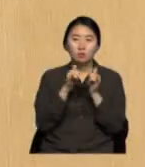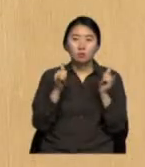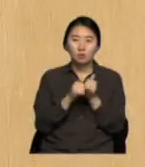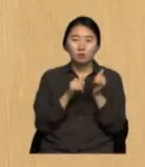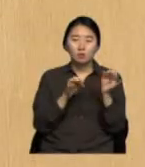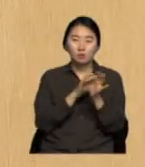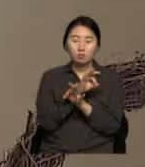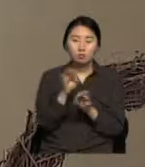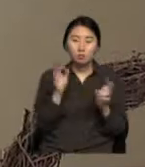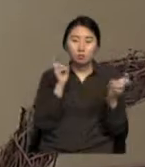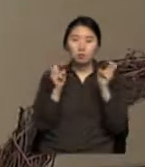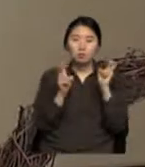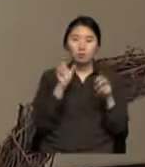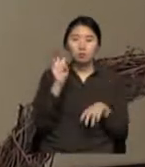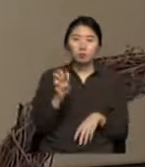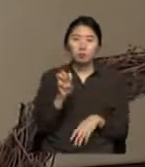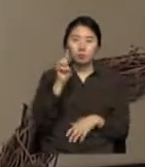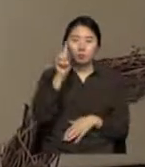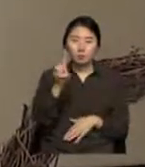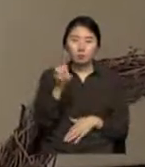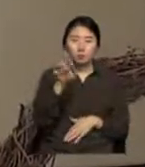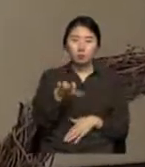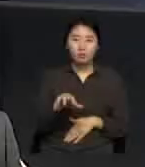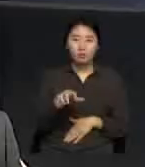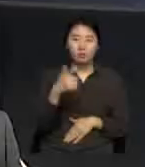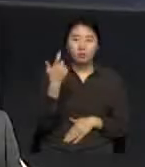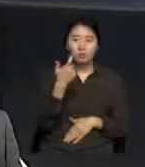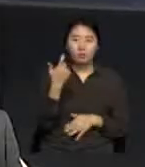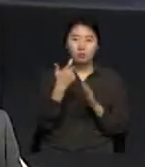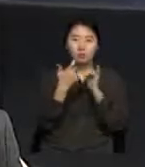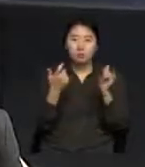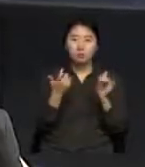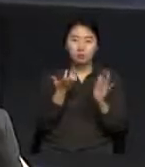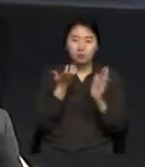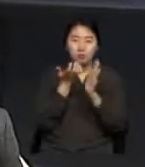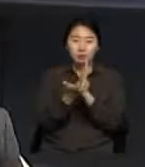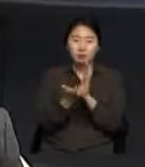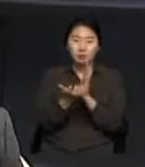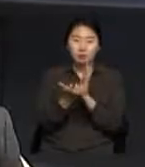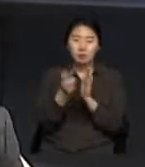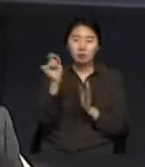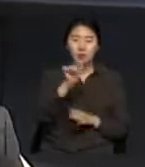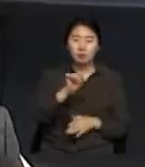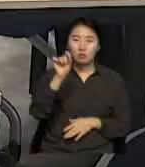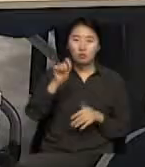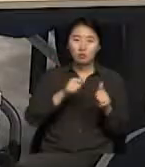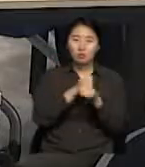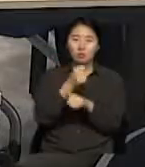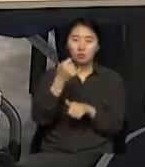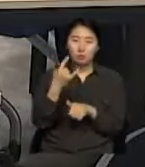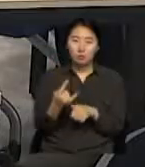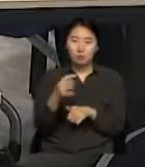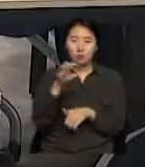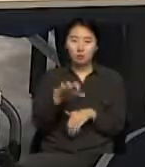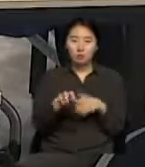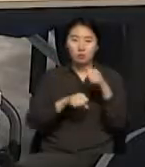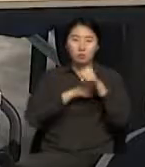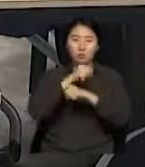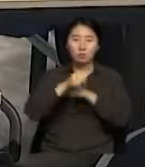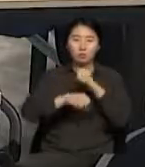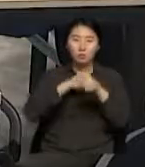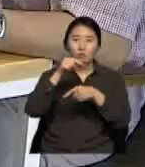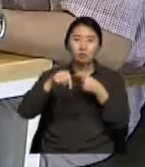경제 기업 37곳에 모두 60명이 입주했습니다. 이들은 자치위원회를 구성하고 공간을